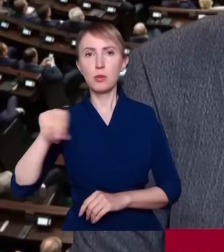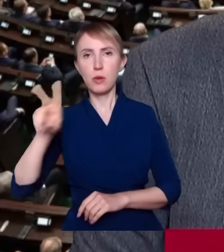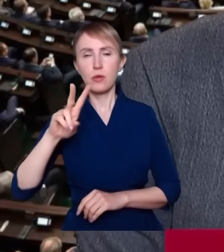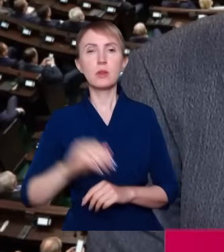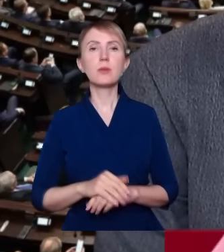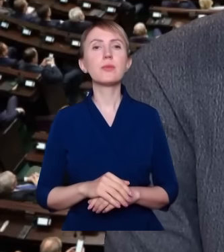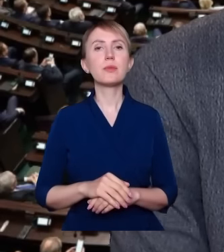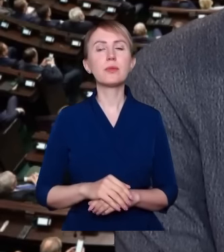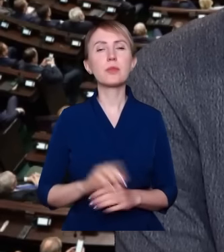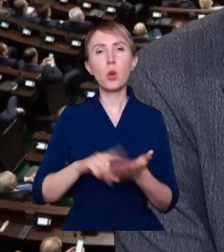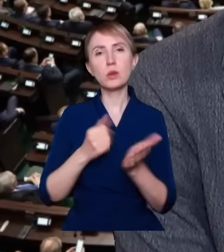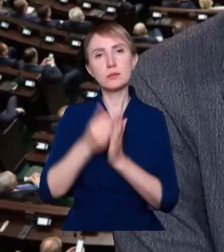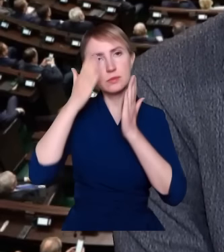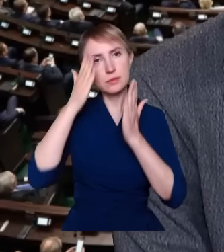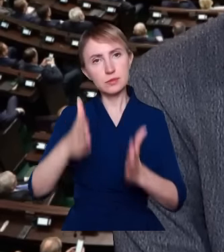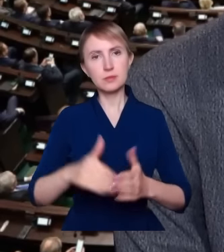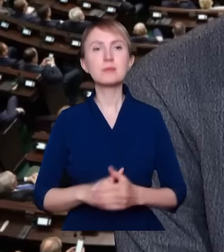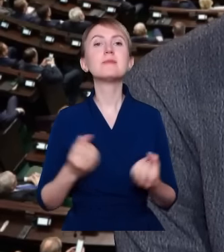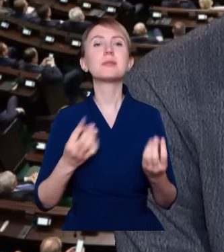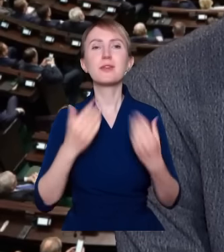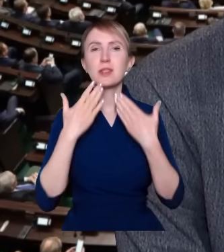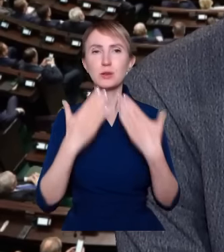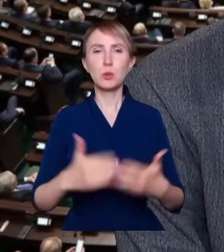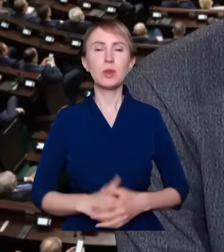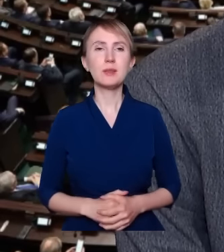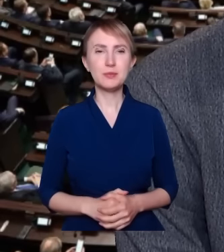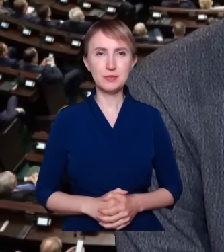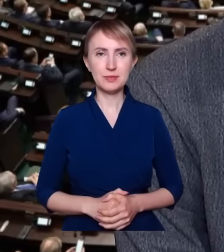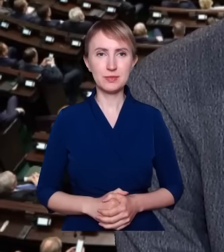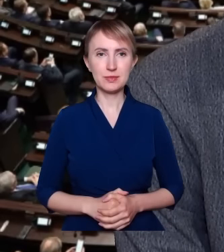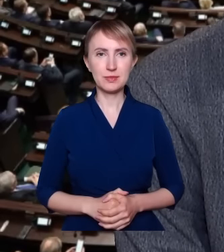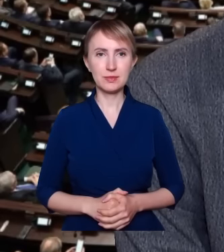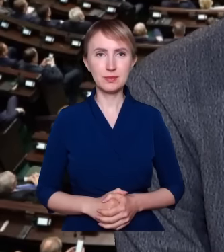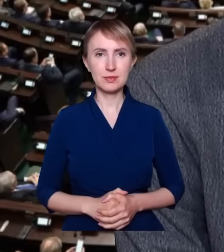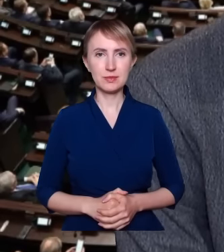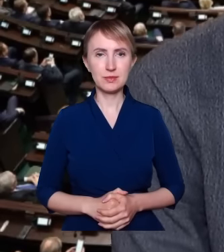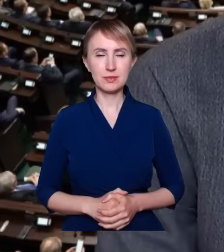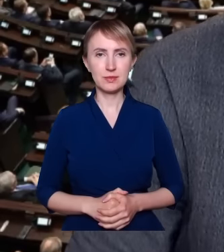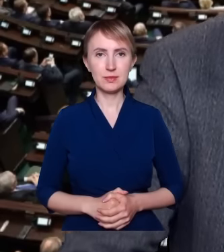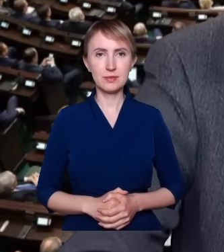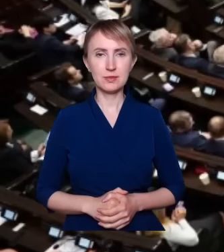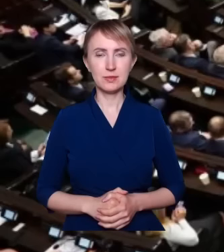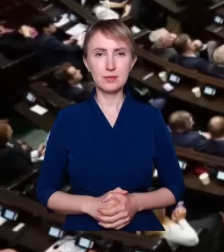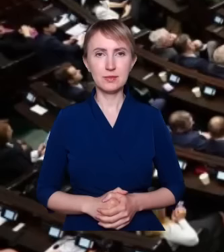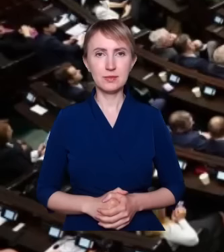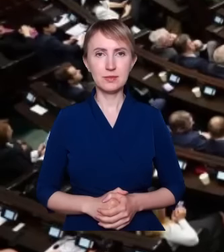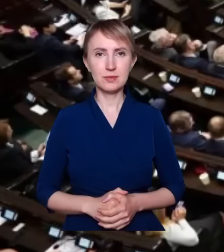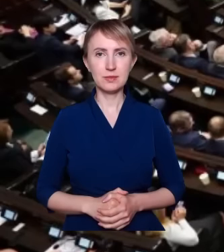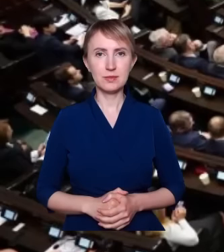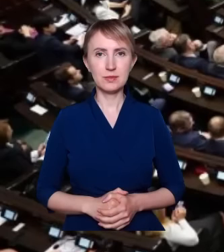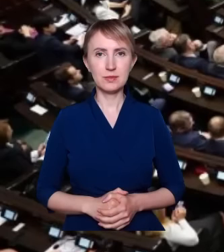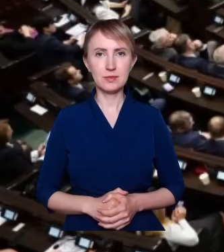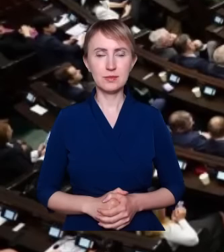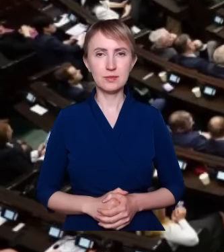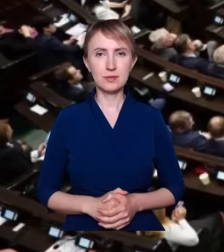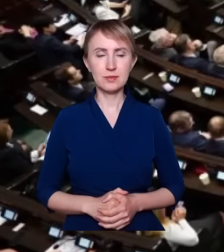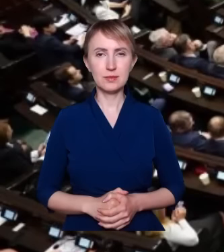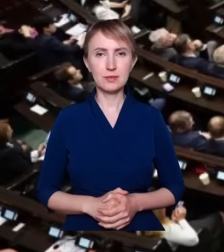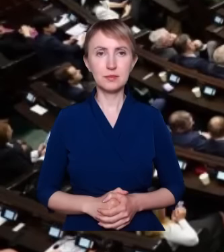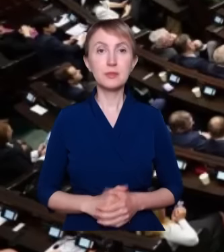konstytucjonalistka, prawniczka. Dziękuję bardzo za rozmowę, pani profesor. Dziękuję bardzo. Tak jest obraz prawa i na